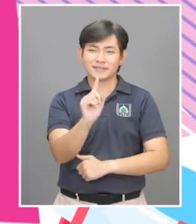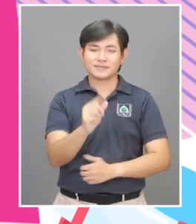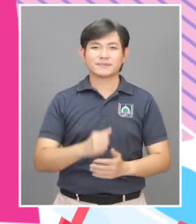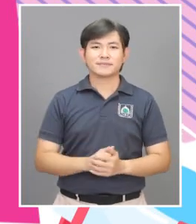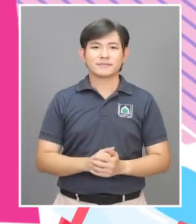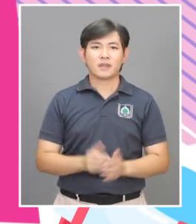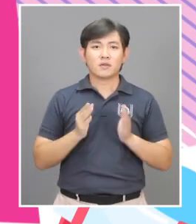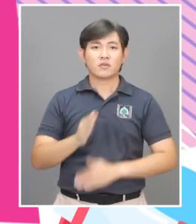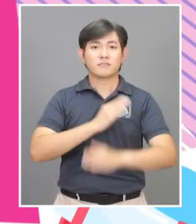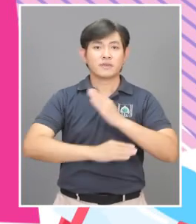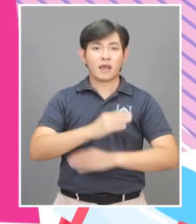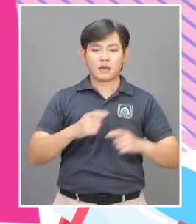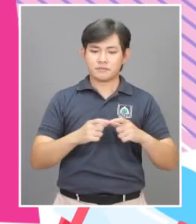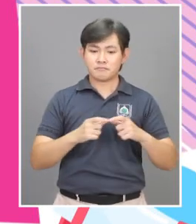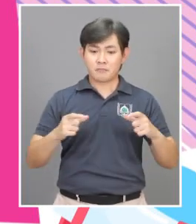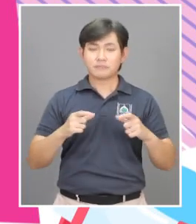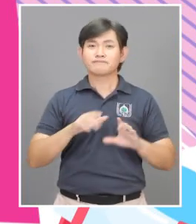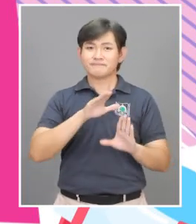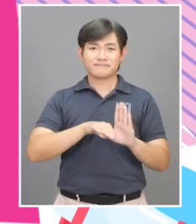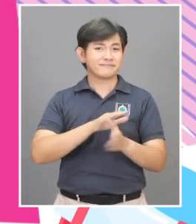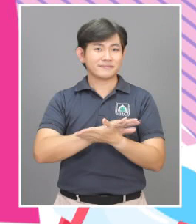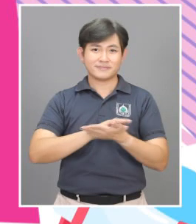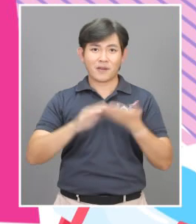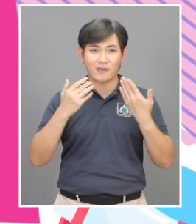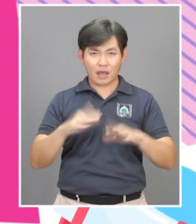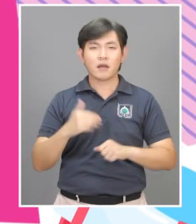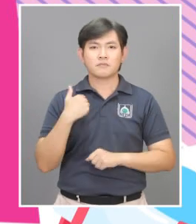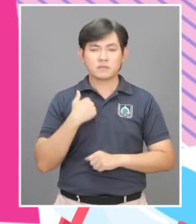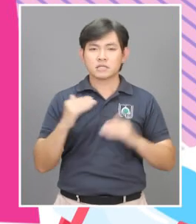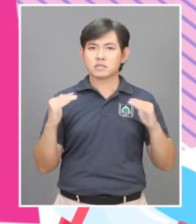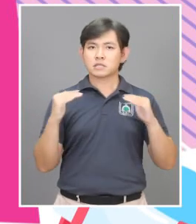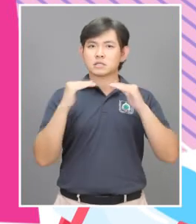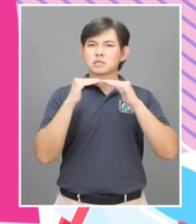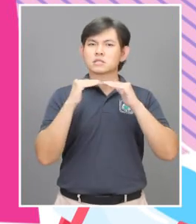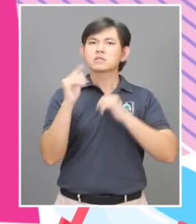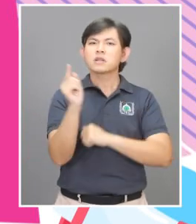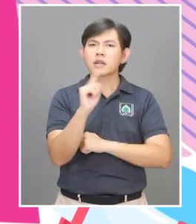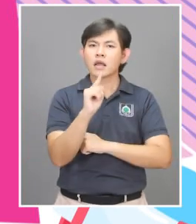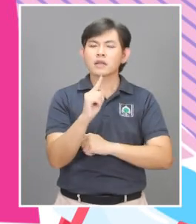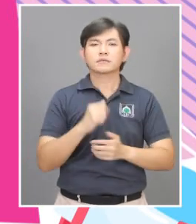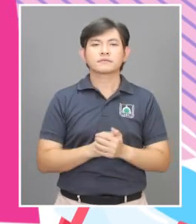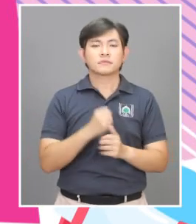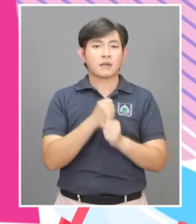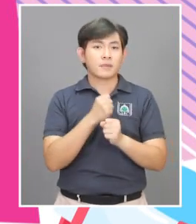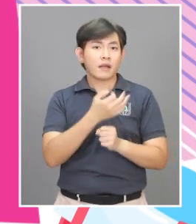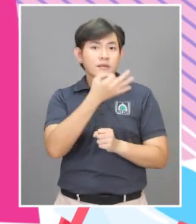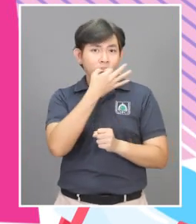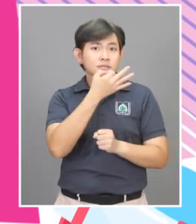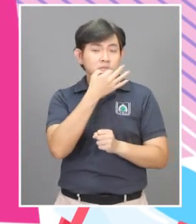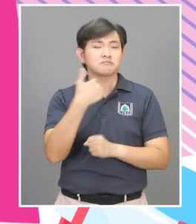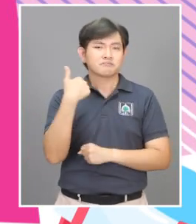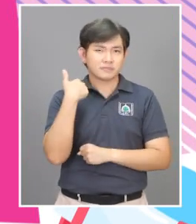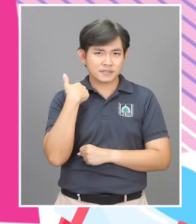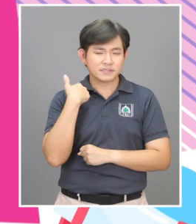นพิการที่มีบัตรประจำตัวคนพิการแล้วจะได้รับการคุ้มครองสิทธิคนพิการด้านการประกอบอาชีพและการมีงานท